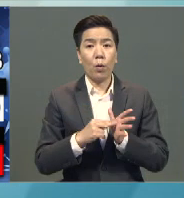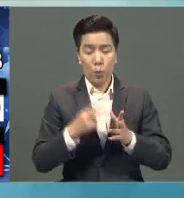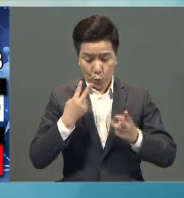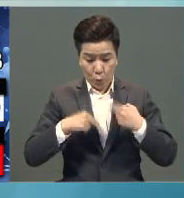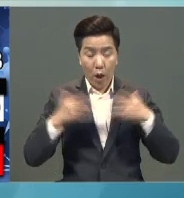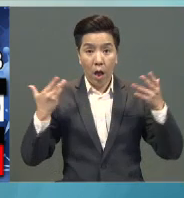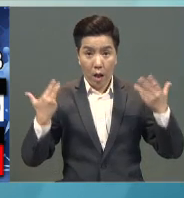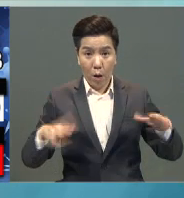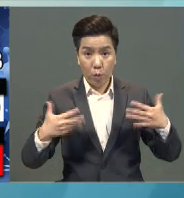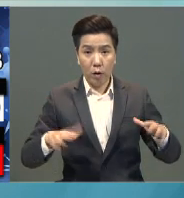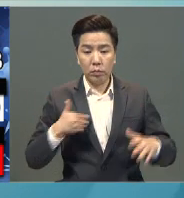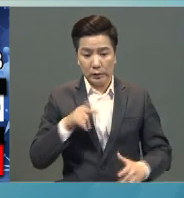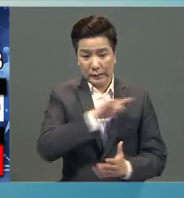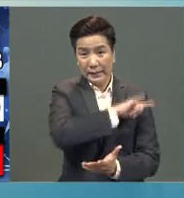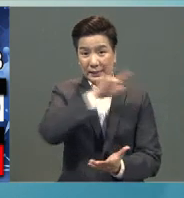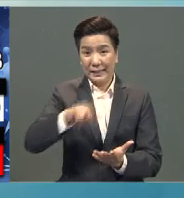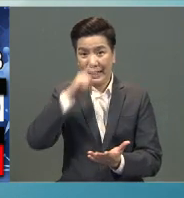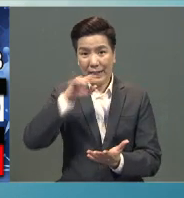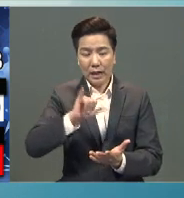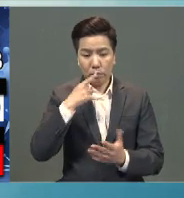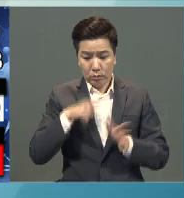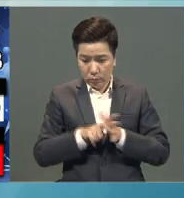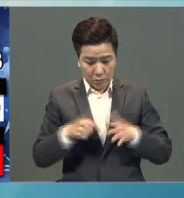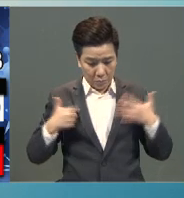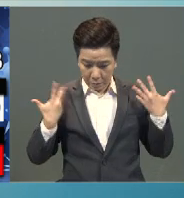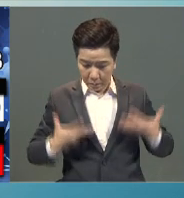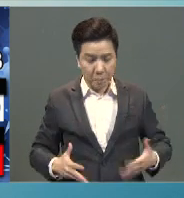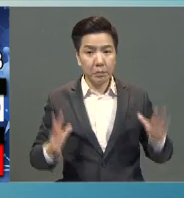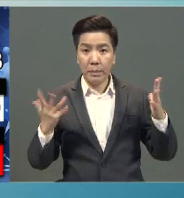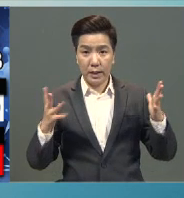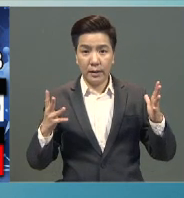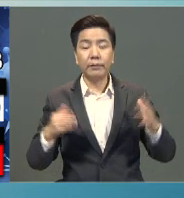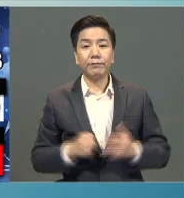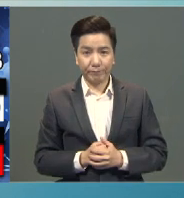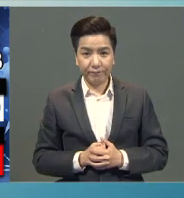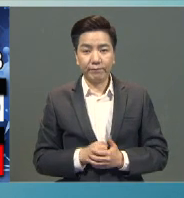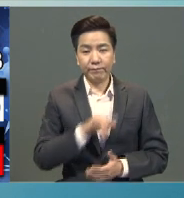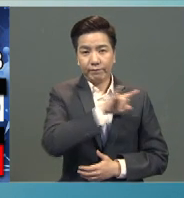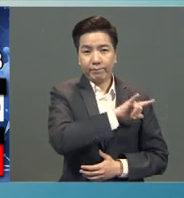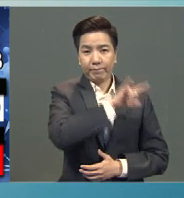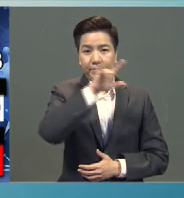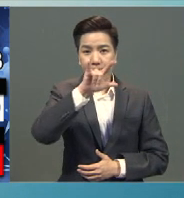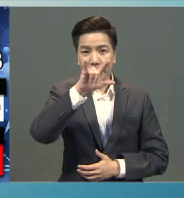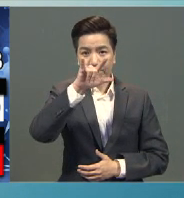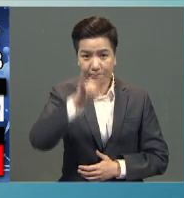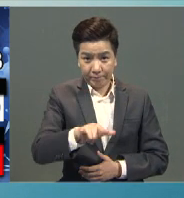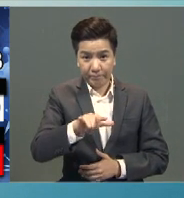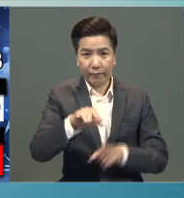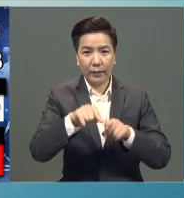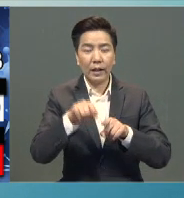นขึ้นเครื่องก่อนจะเข้าประเทศไทยนั้นไม่ได้มีเชื้อโควิดเข้ามานะครับเมื่อเดินทางมาถึงที่สนามบินสุวรร